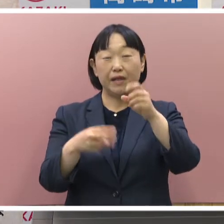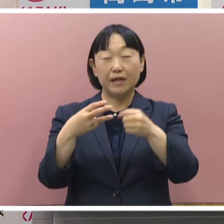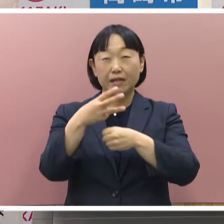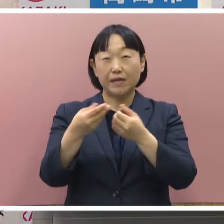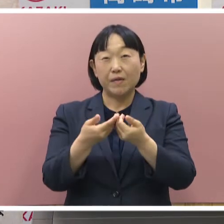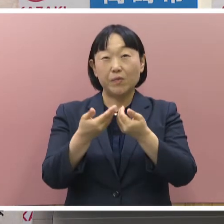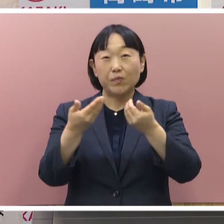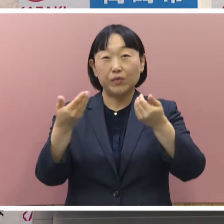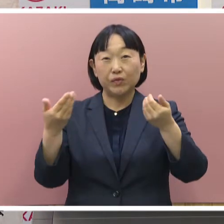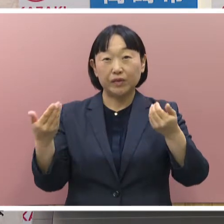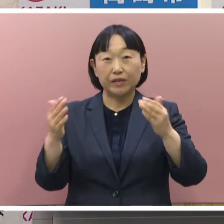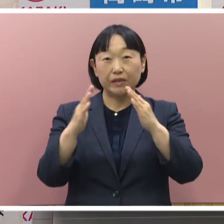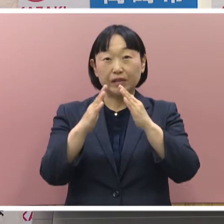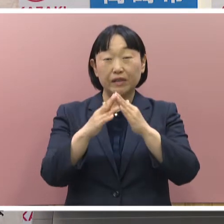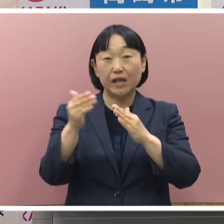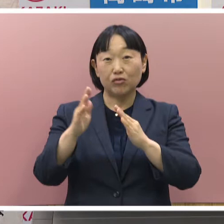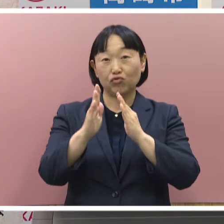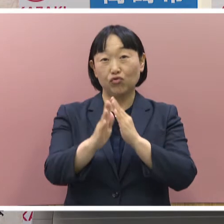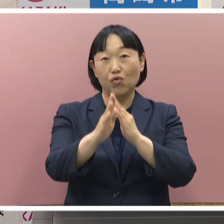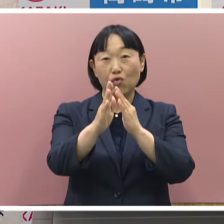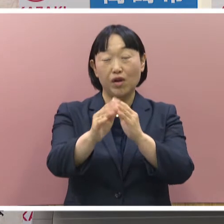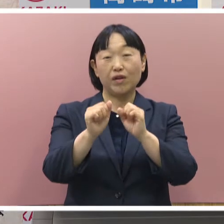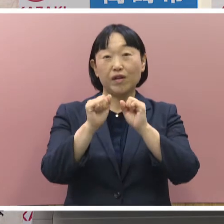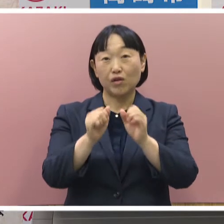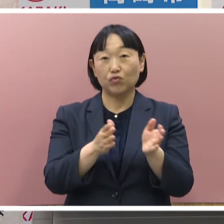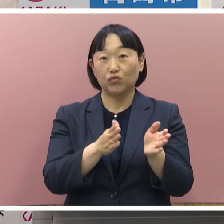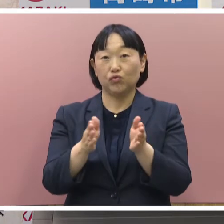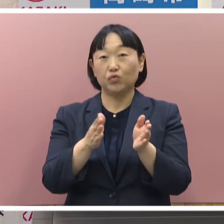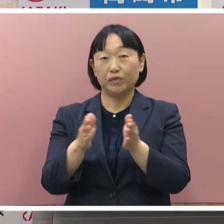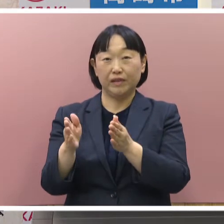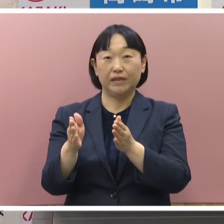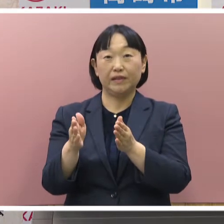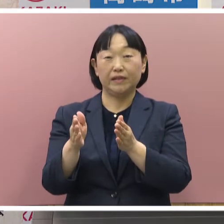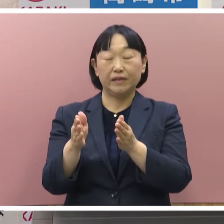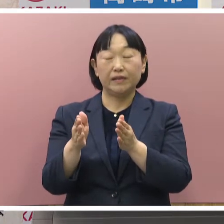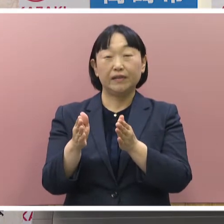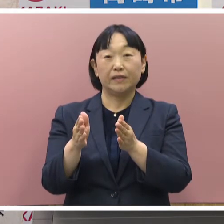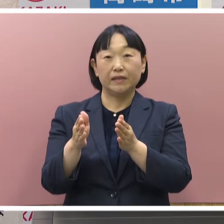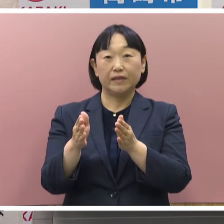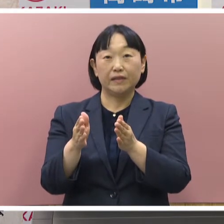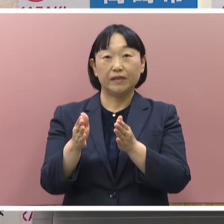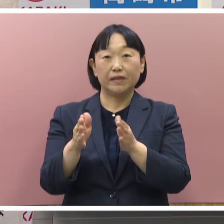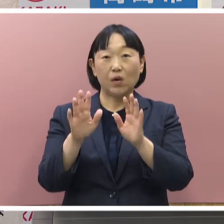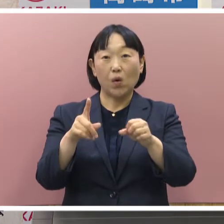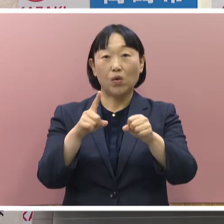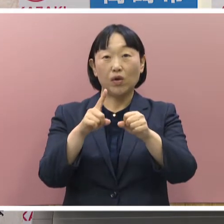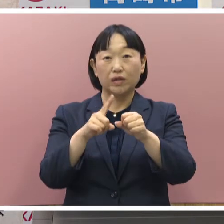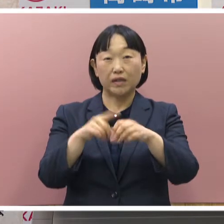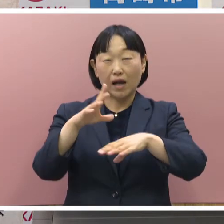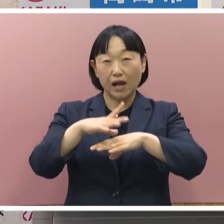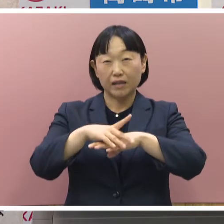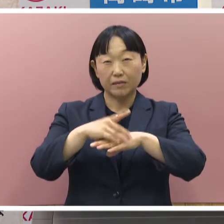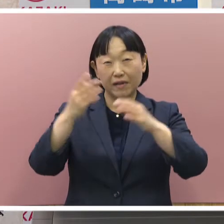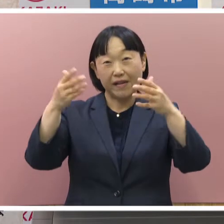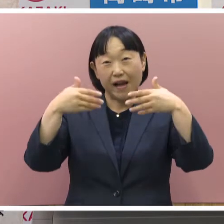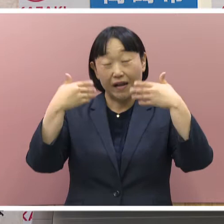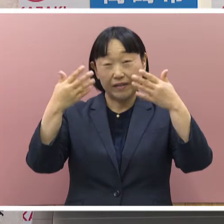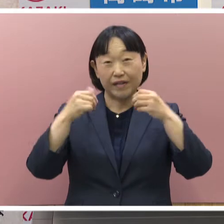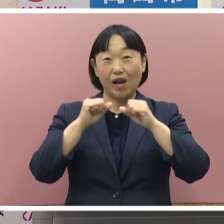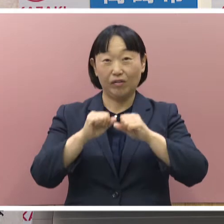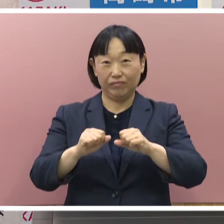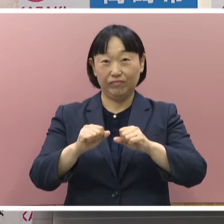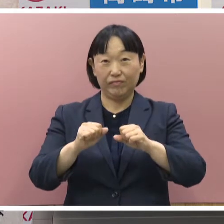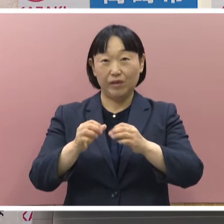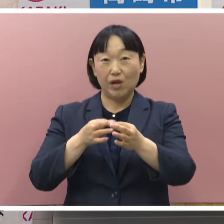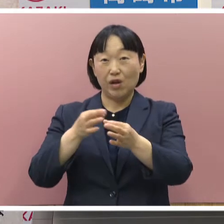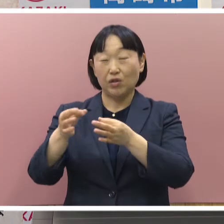ぶりの家康行列を開催すべく現在準備を進めております。今年は初の秋開催で、商工フェアを